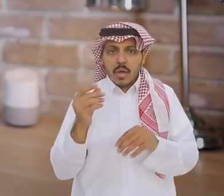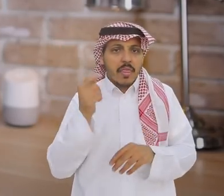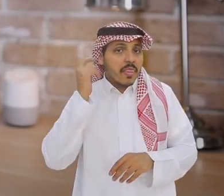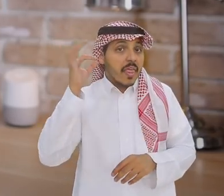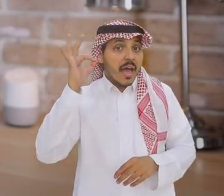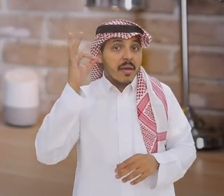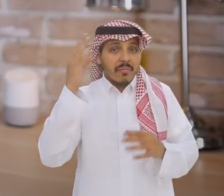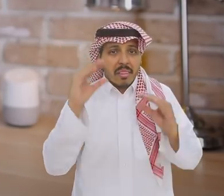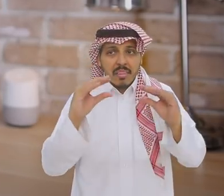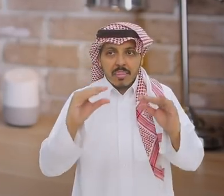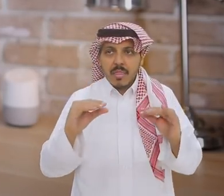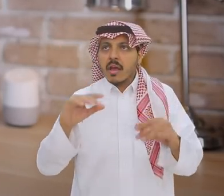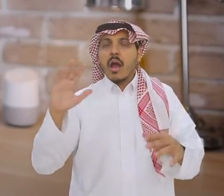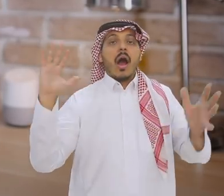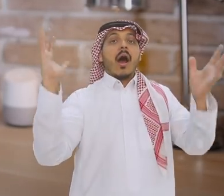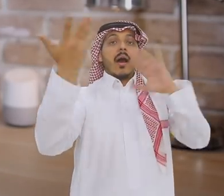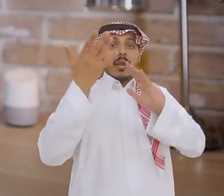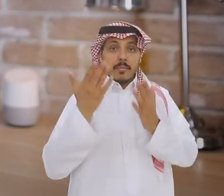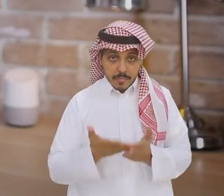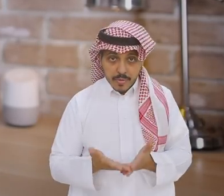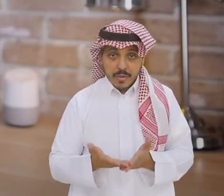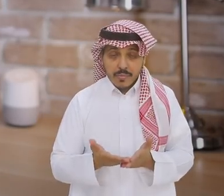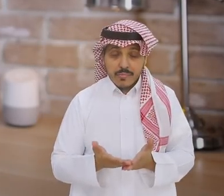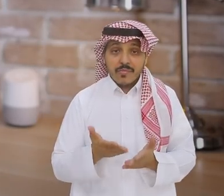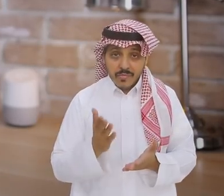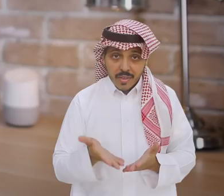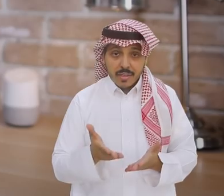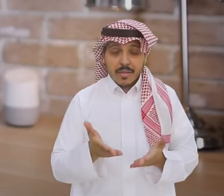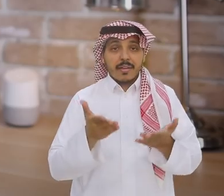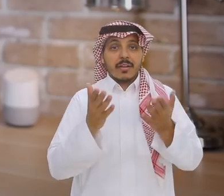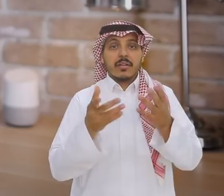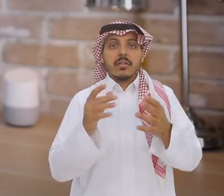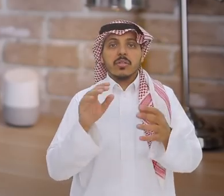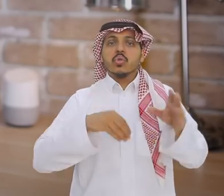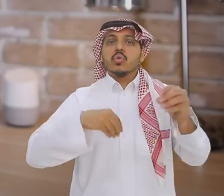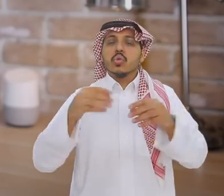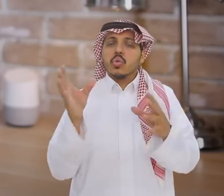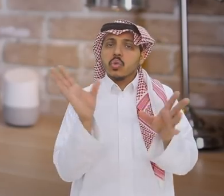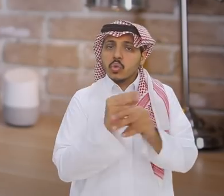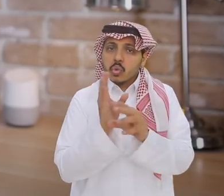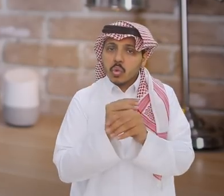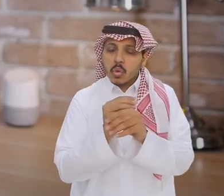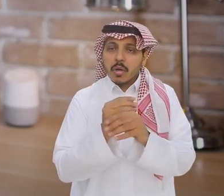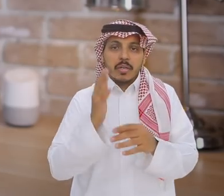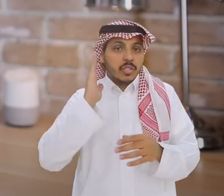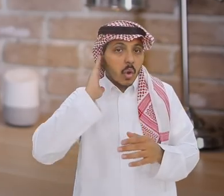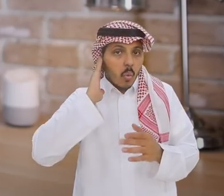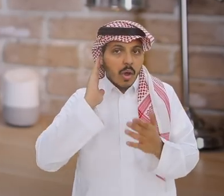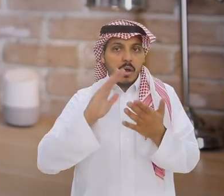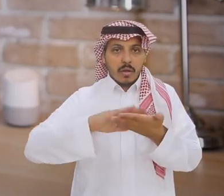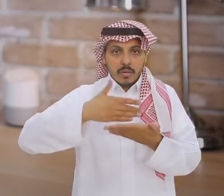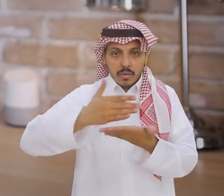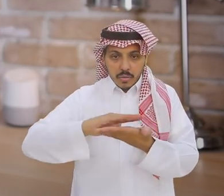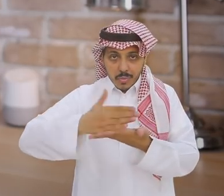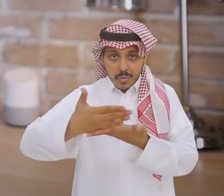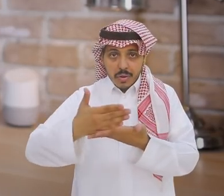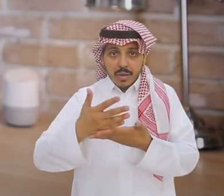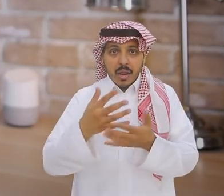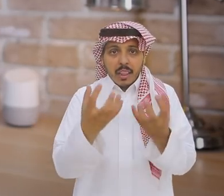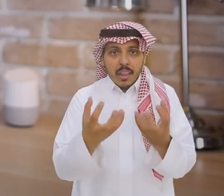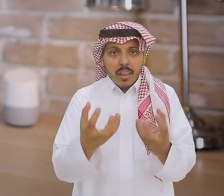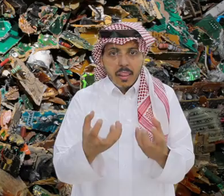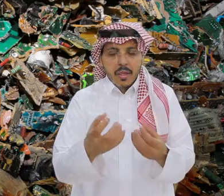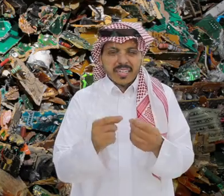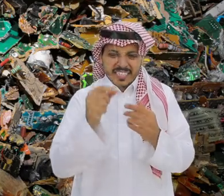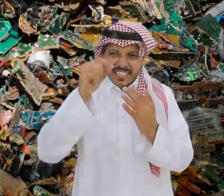صناعة الأجهزة أيضا مناجمها قاعدة تقل في العالم. فأنت لما تبغى هذه المواد إعادة التدوير